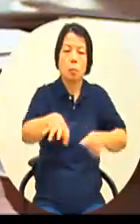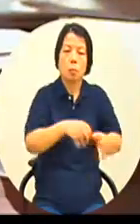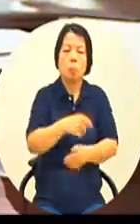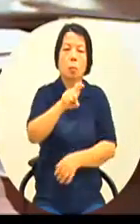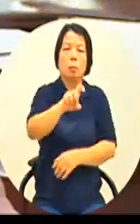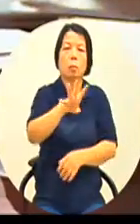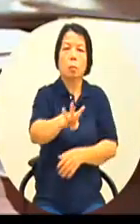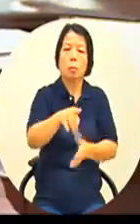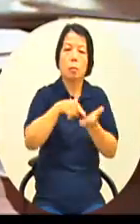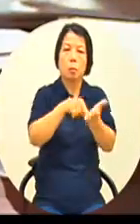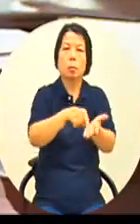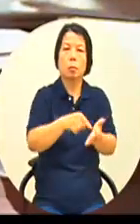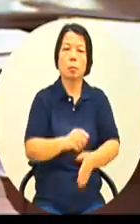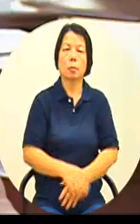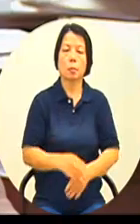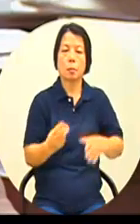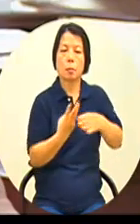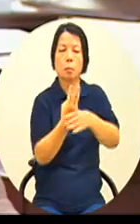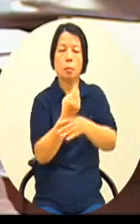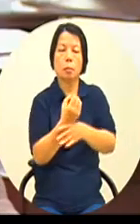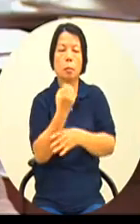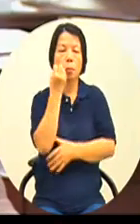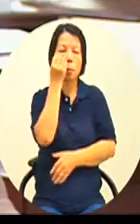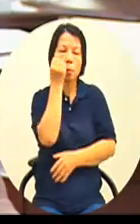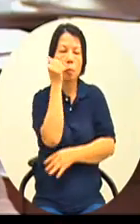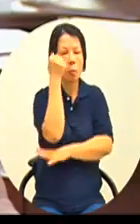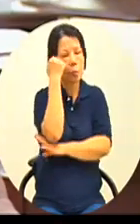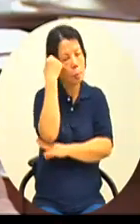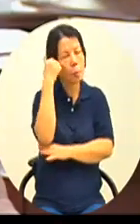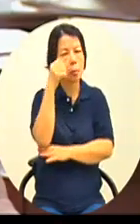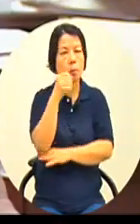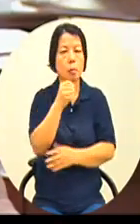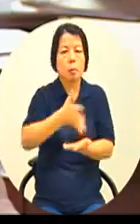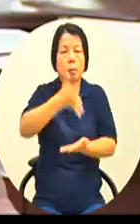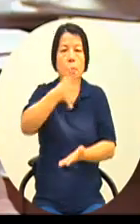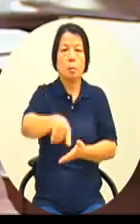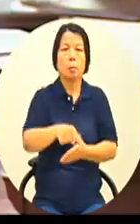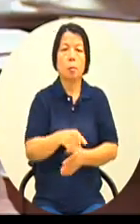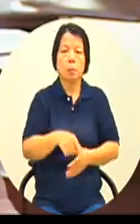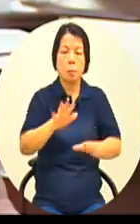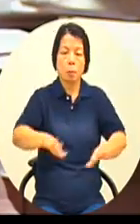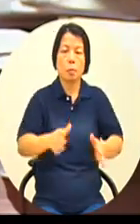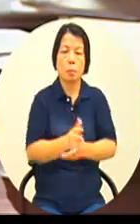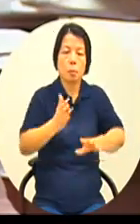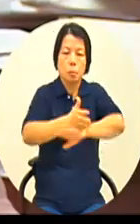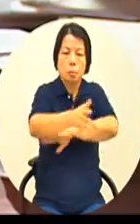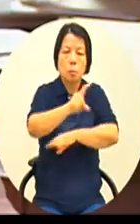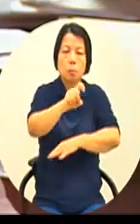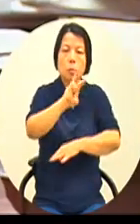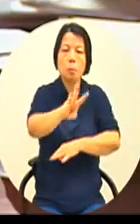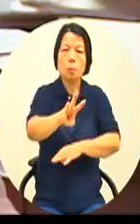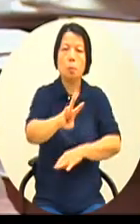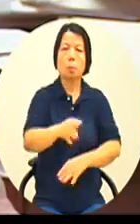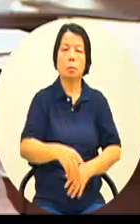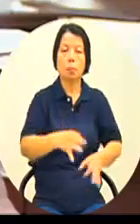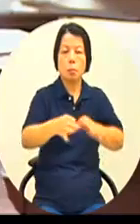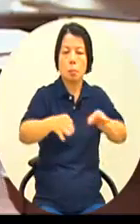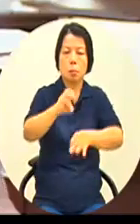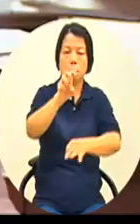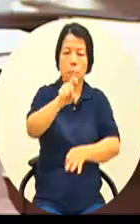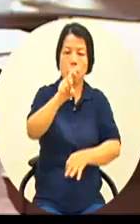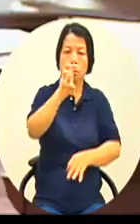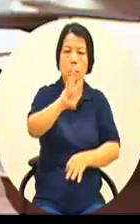大是大型的这个温泉观光旅社嘛，吼，啊，目前啊通过13间啊嘛，哦，啊，13间当中咧，